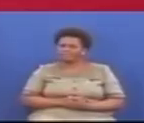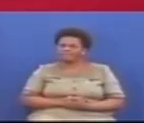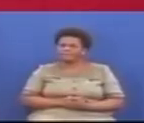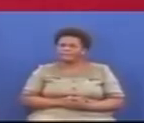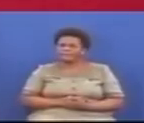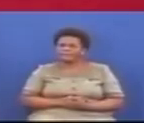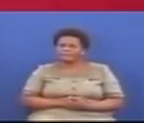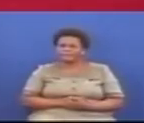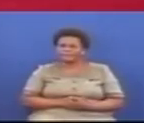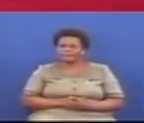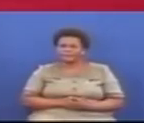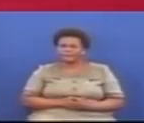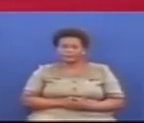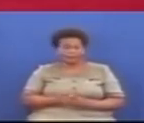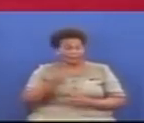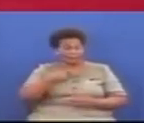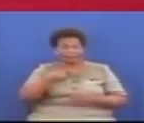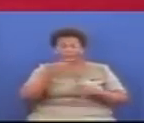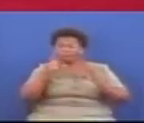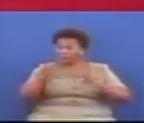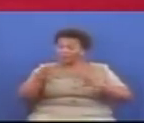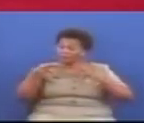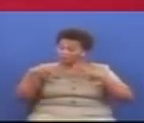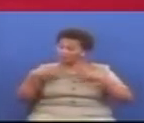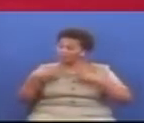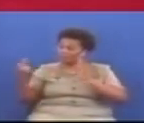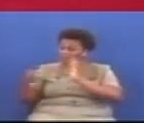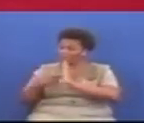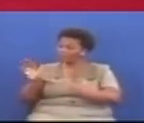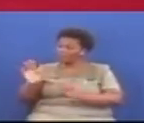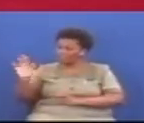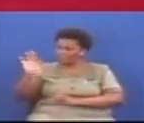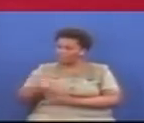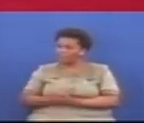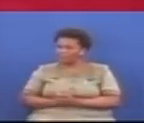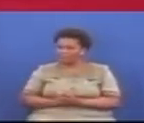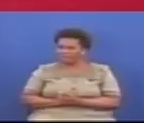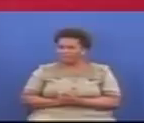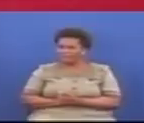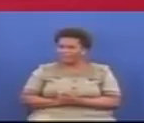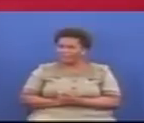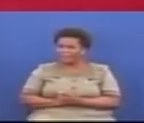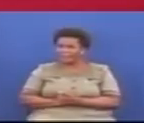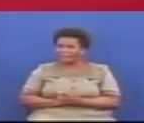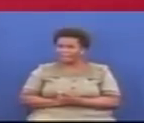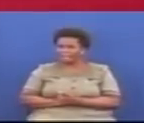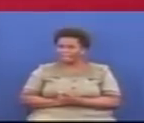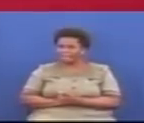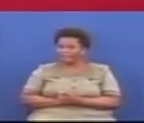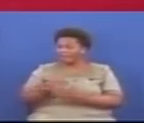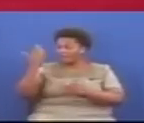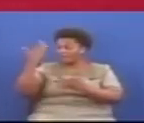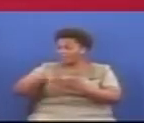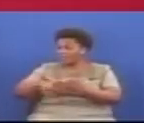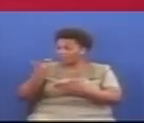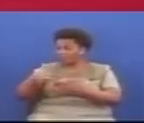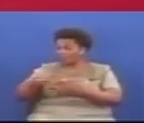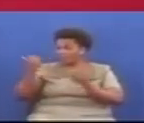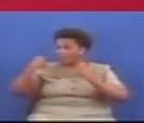Spika, nakubaliana kabisa na Mheshimiwa 30 kwamba biashara ya bodaboda ni biashara